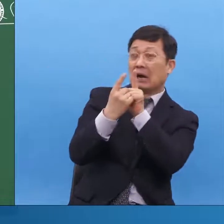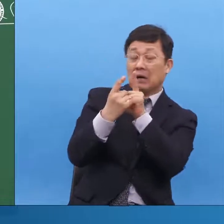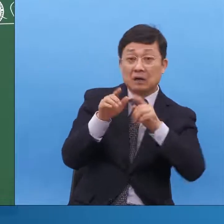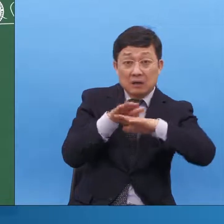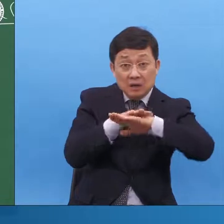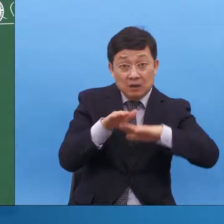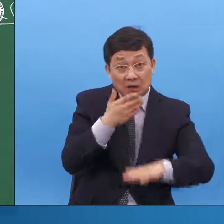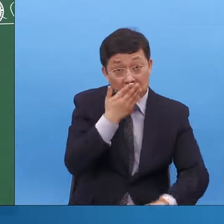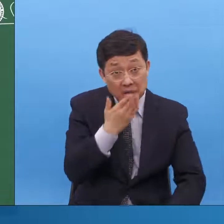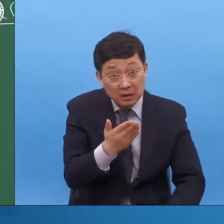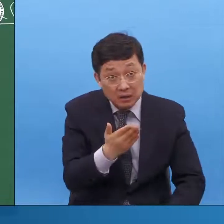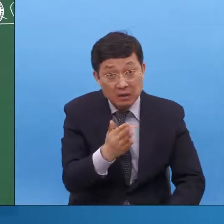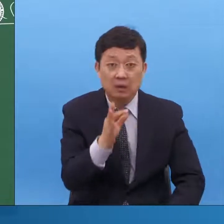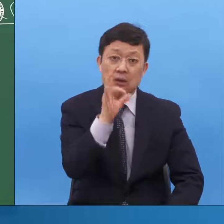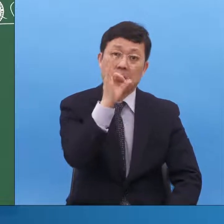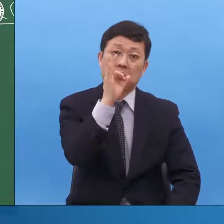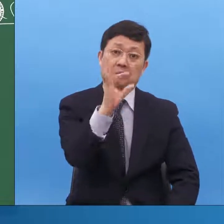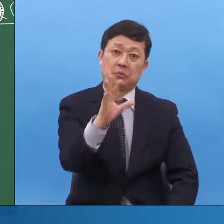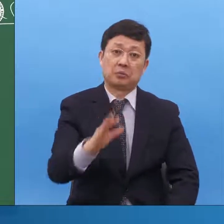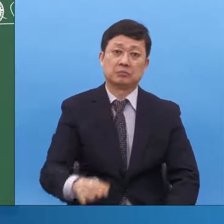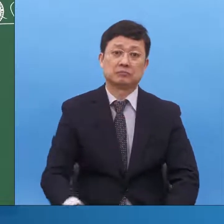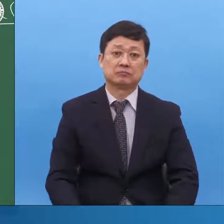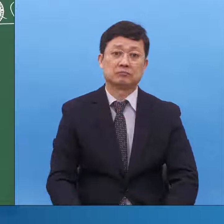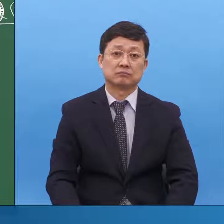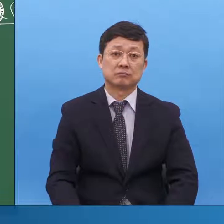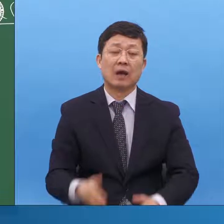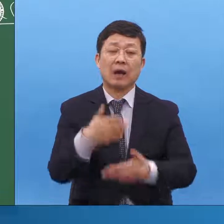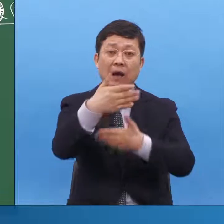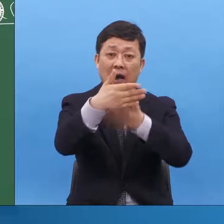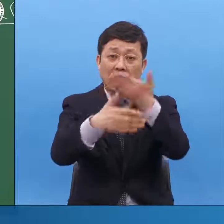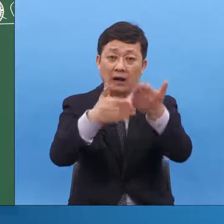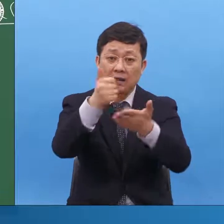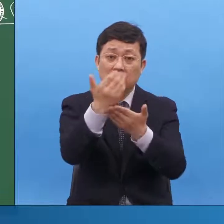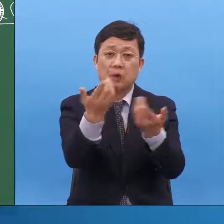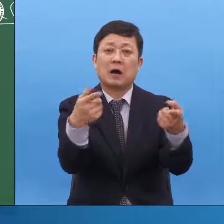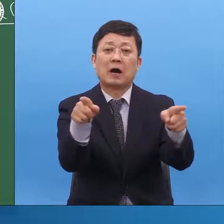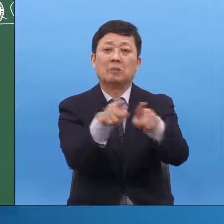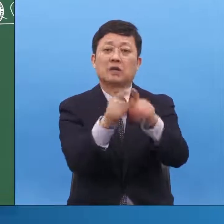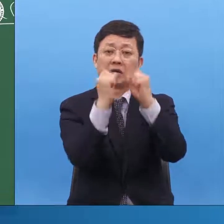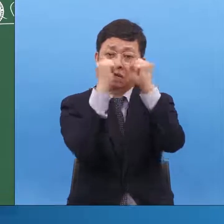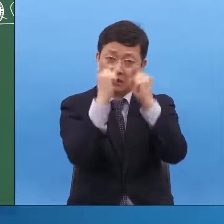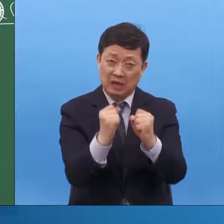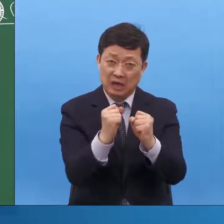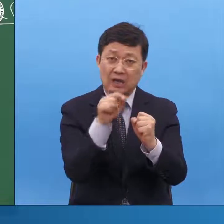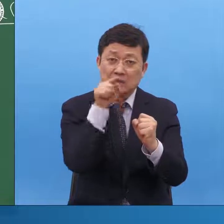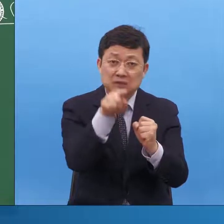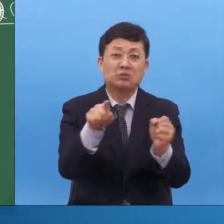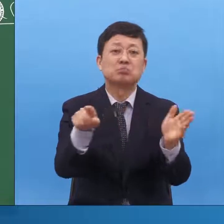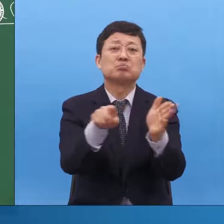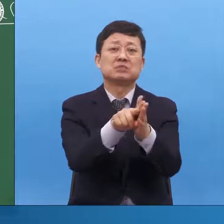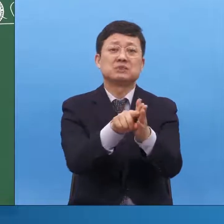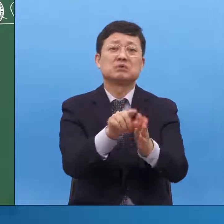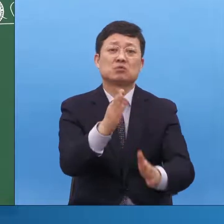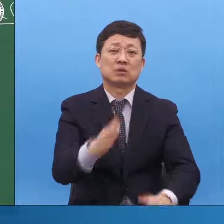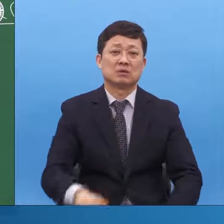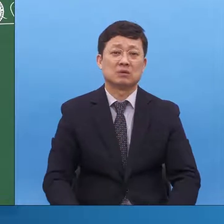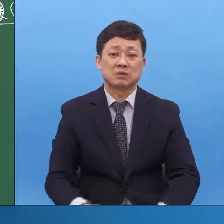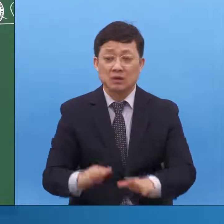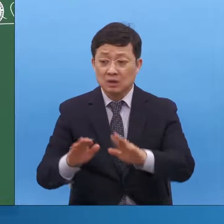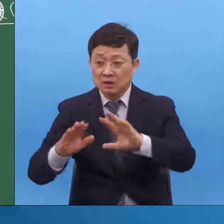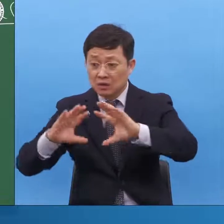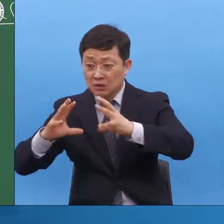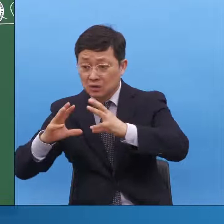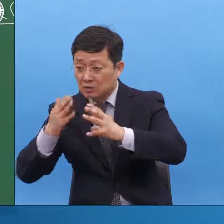them? 하나님이 너와 함께 하겠다고 말씀하셨어요. 믿어야 God 돼요. said, I will be with you. 그러니까 이 얘기 차원이 달라. And so the level